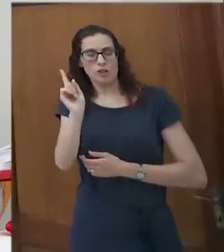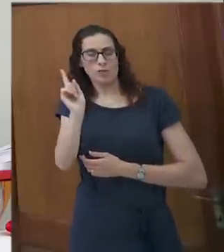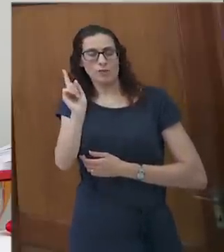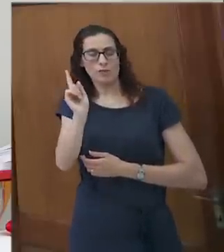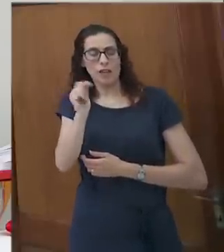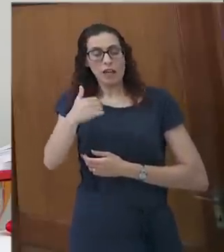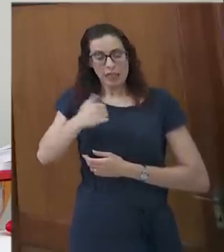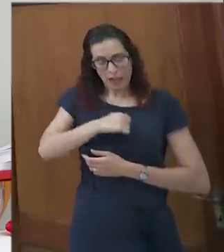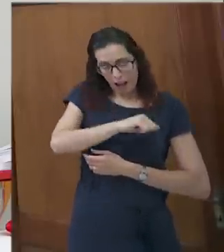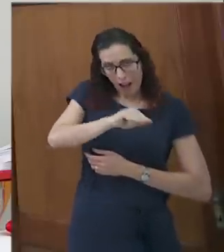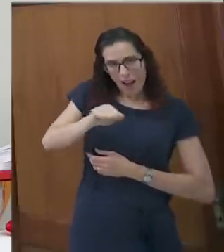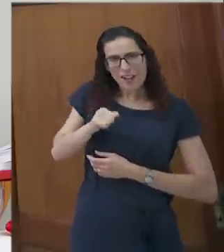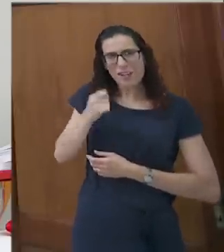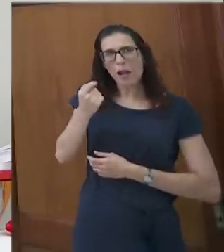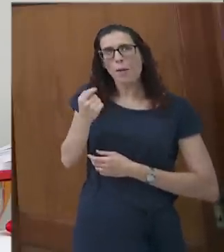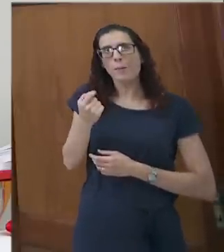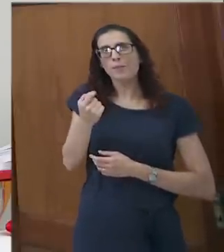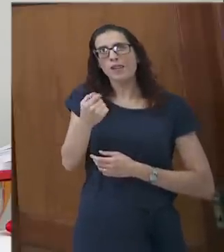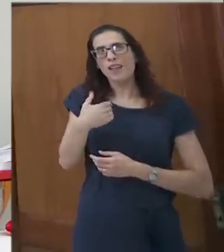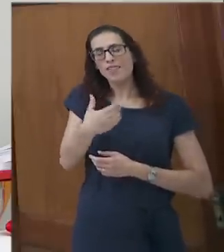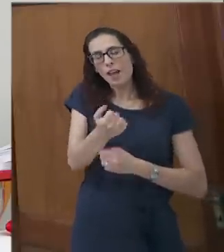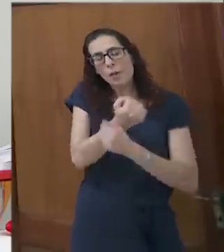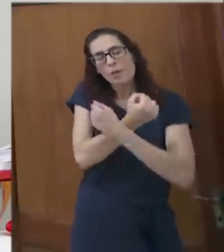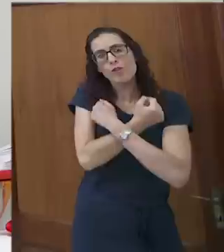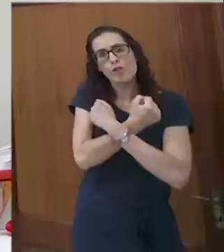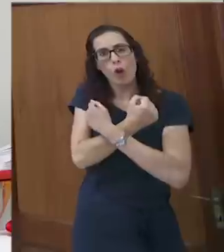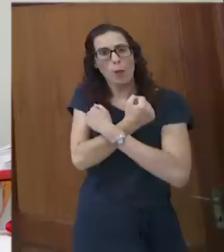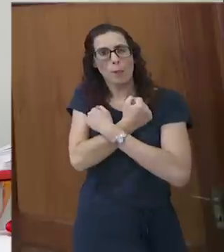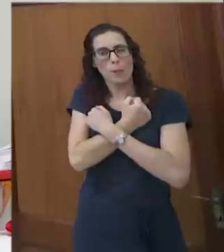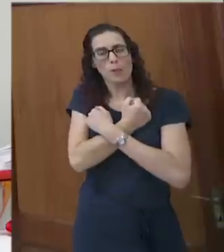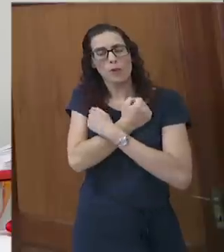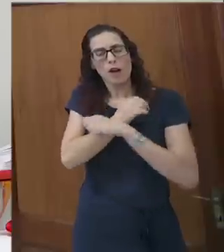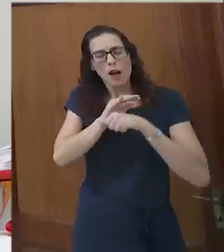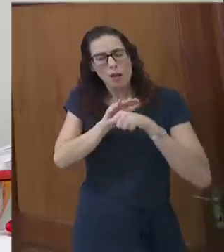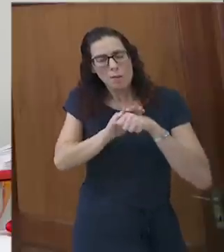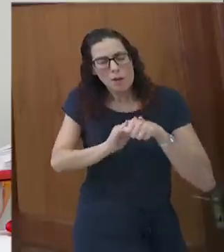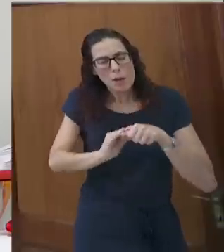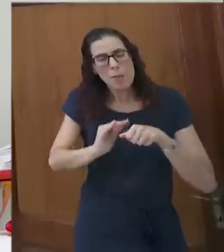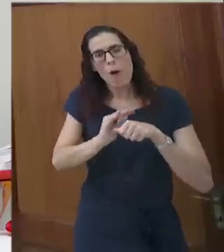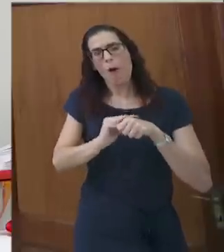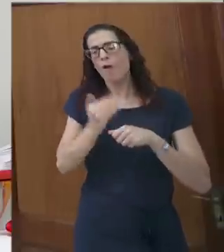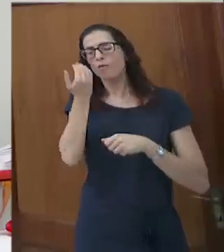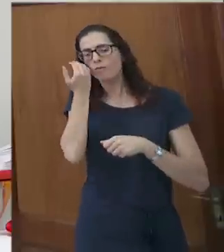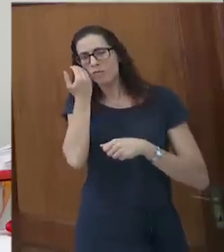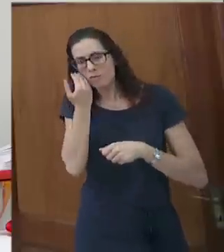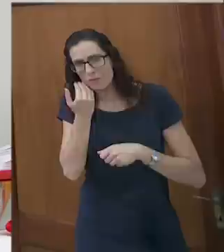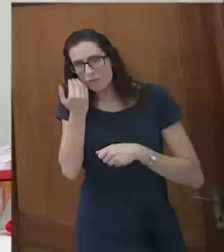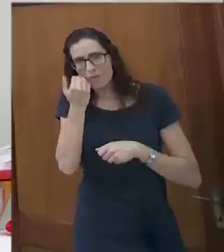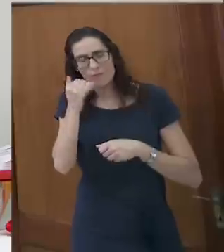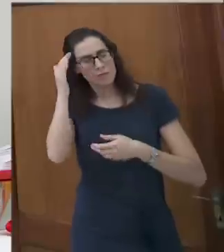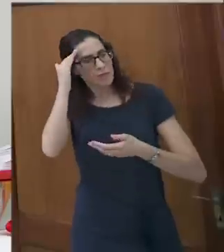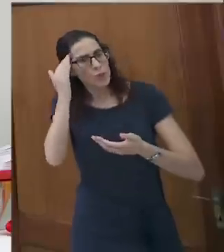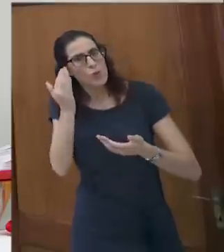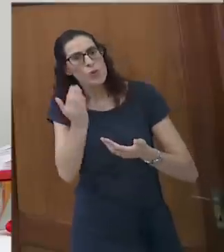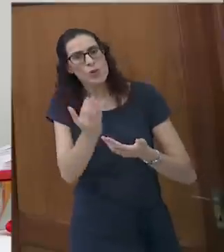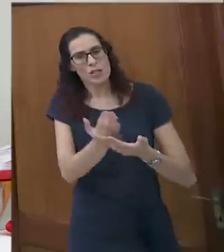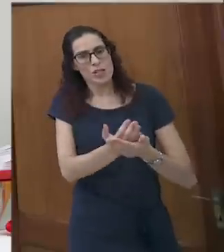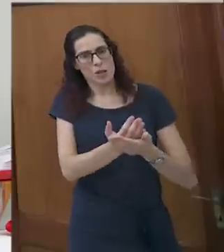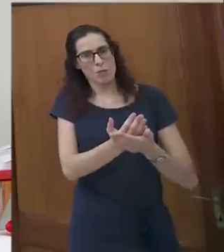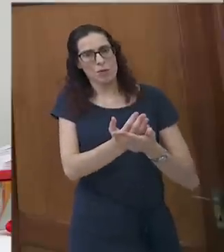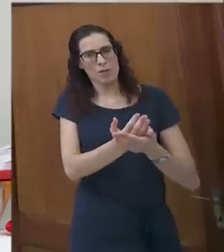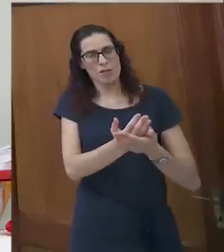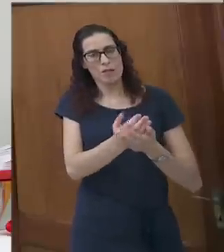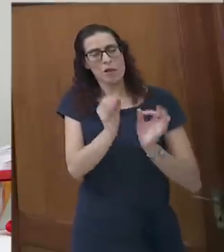imħabba, ta' kompassjoni, ta' ġentilezza u qatt attitudni